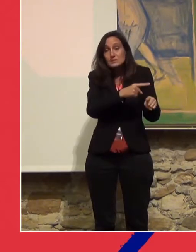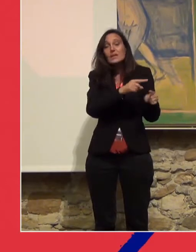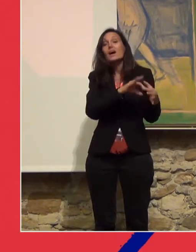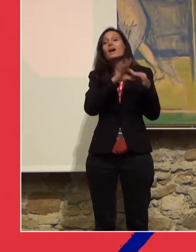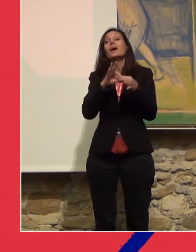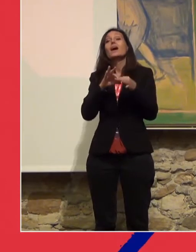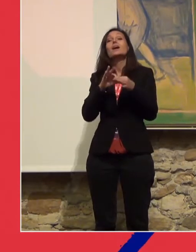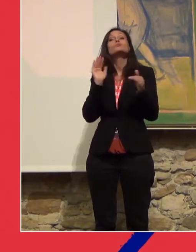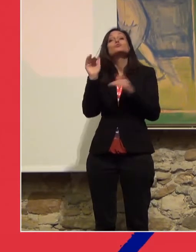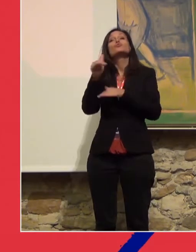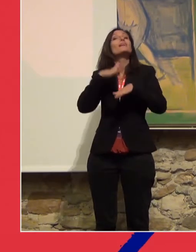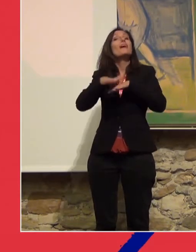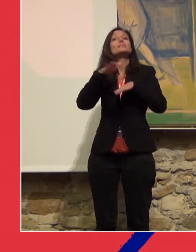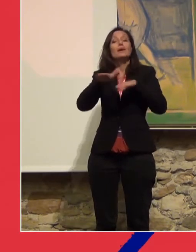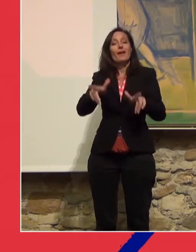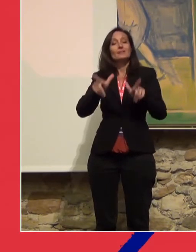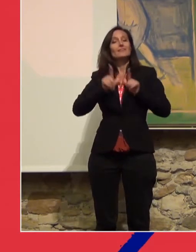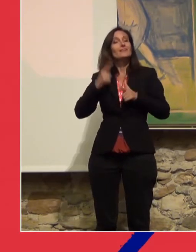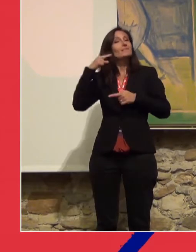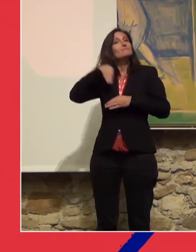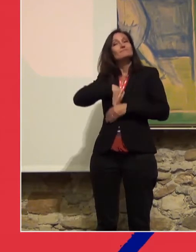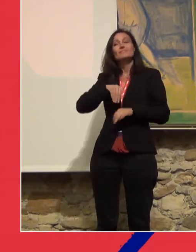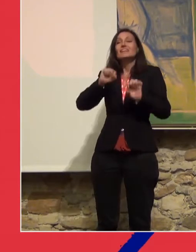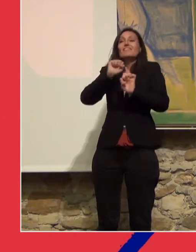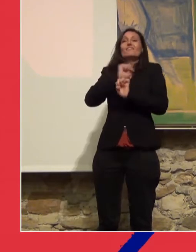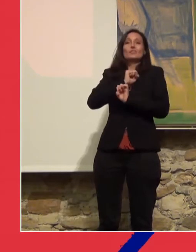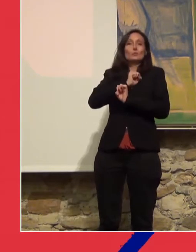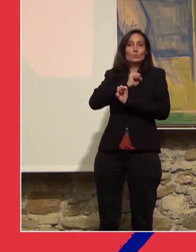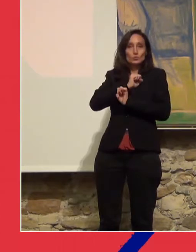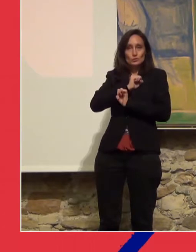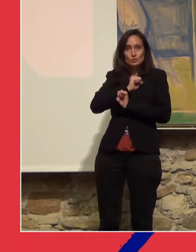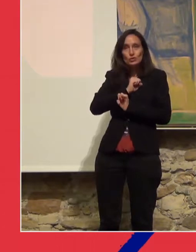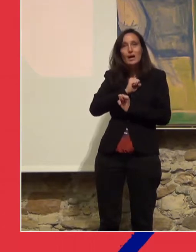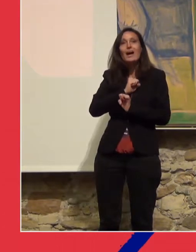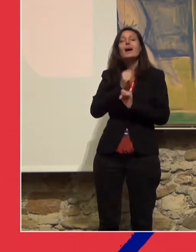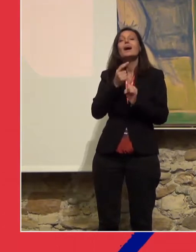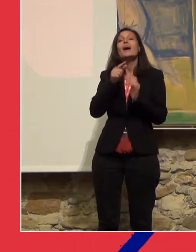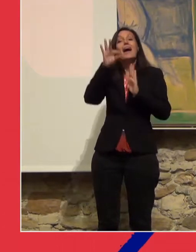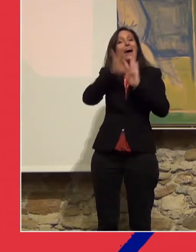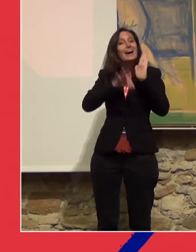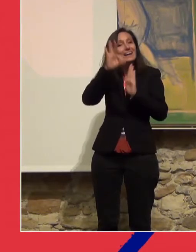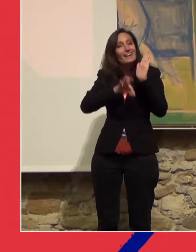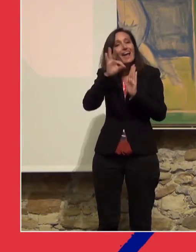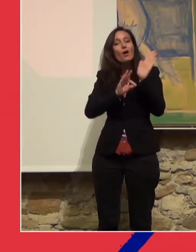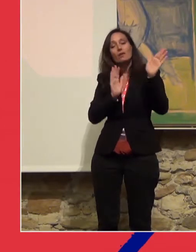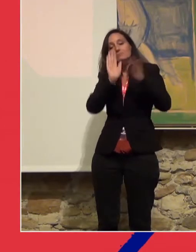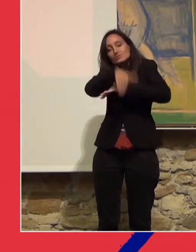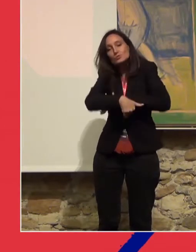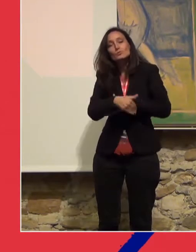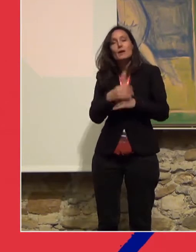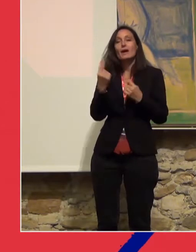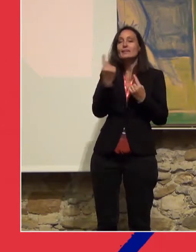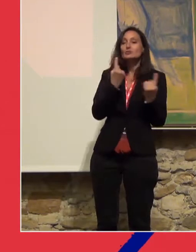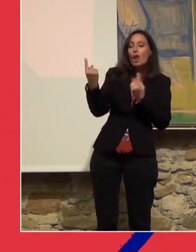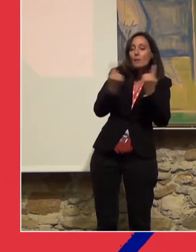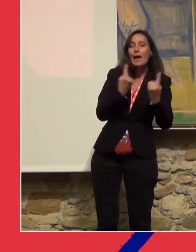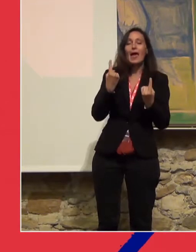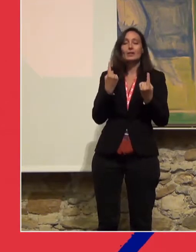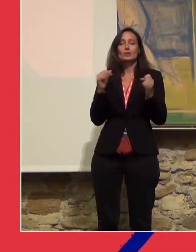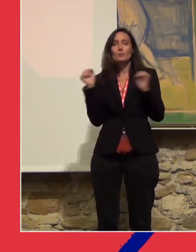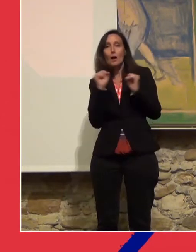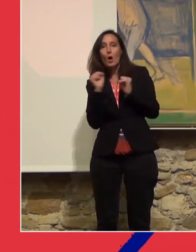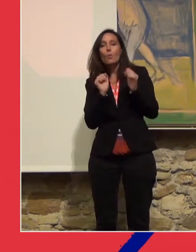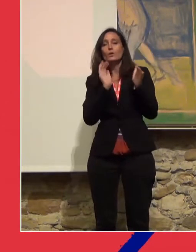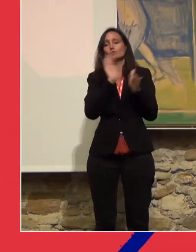rompe gli schemi, superando l'isolamento e superando la paura. Chi si occupa di malattia,